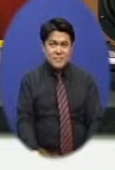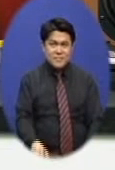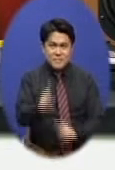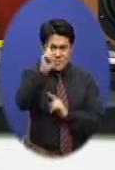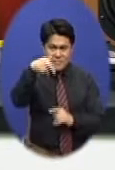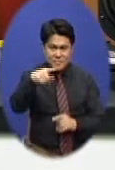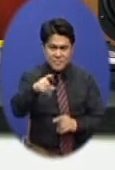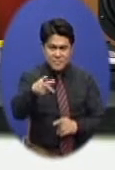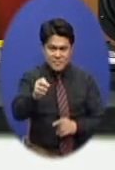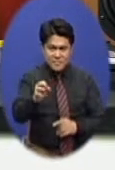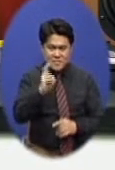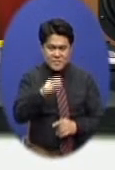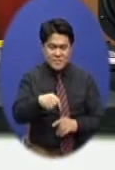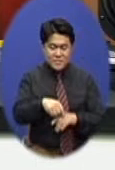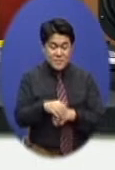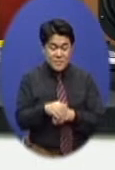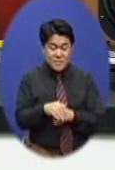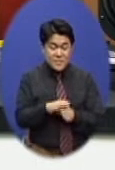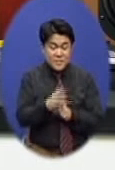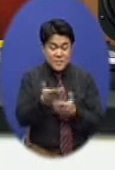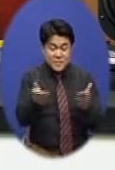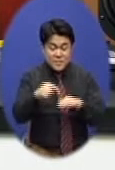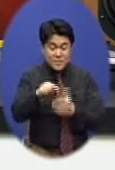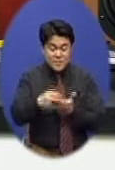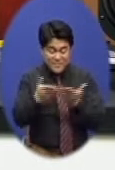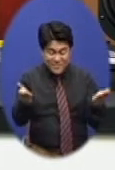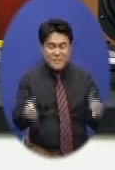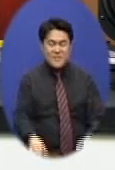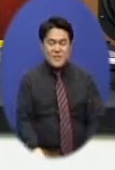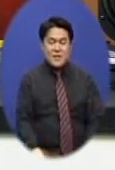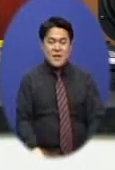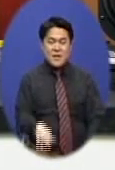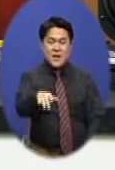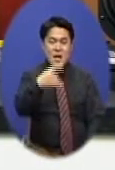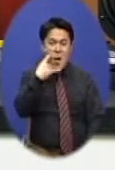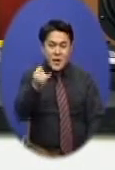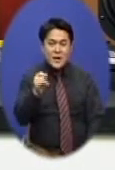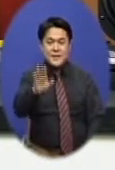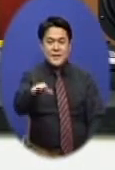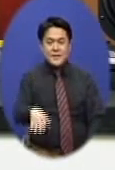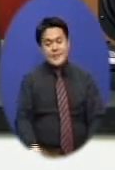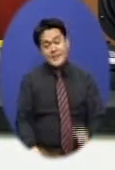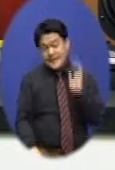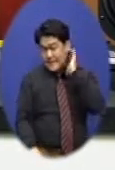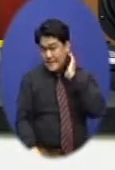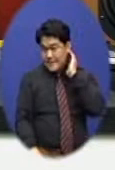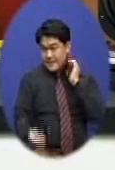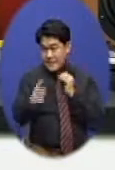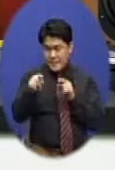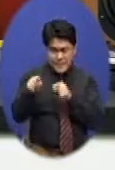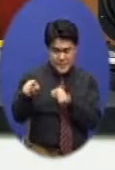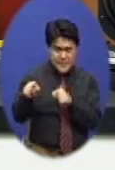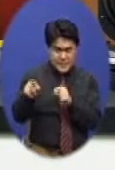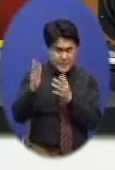이수정 노래 정주고 맘주건데요. 네. 어머니. 네. 그 TV를